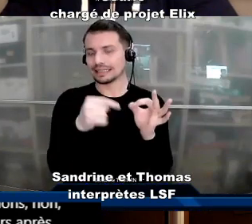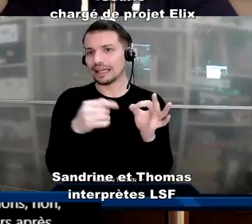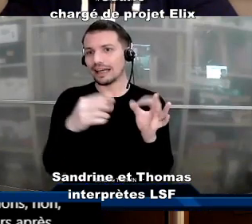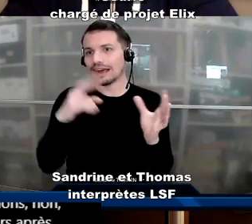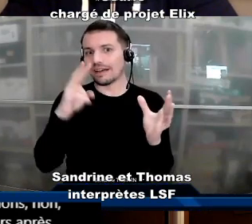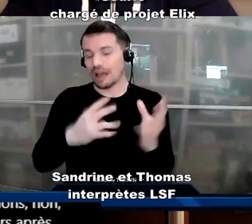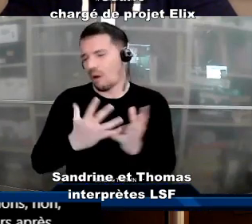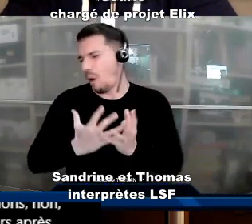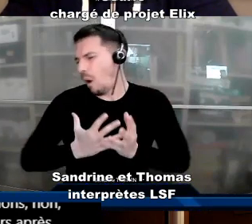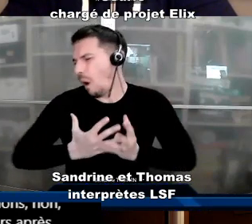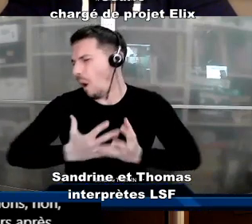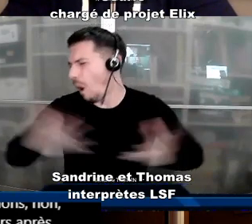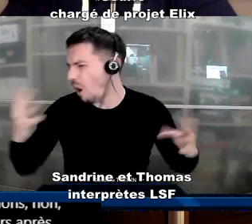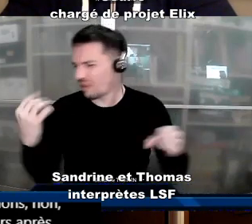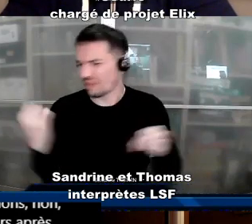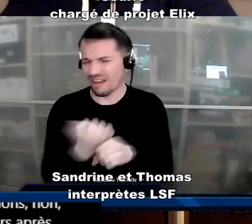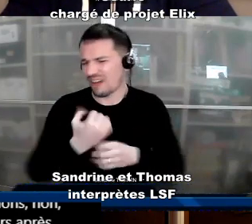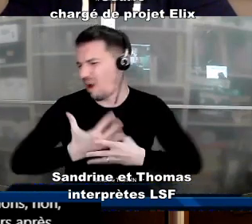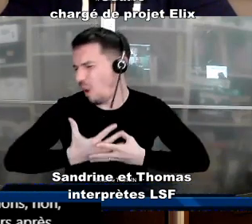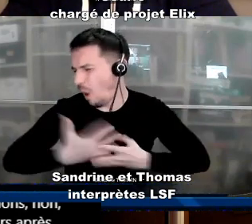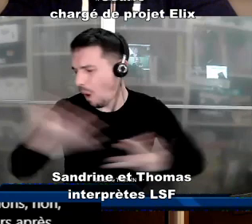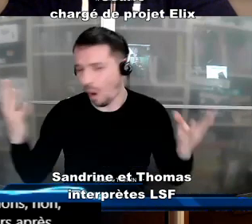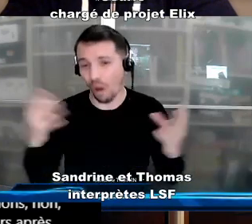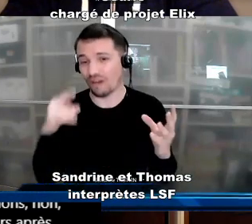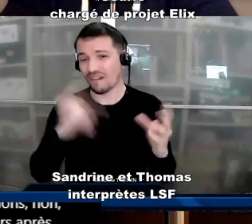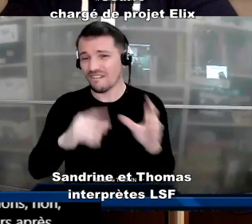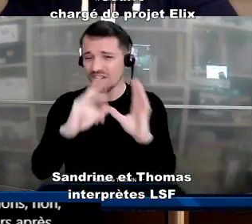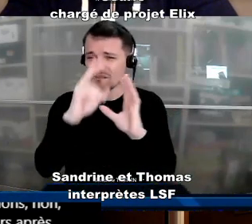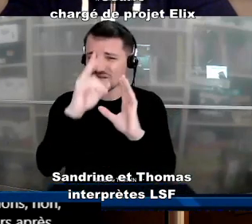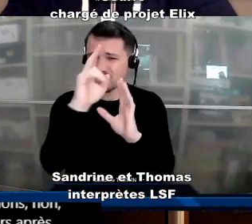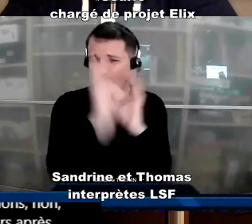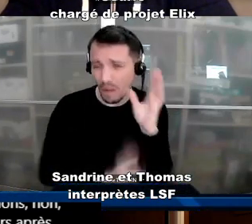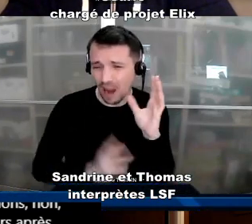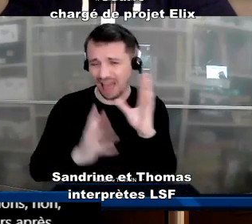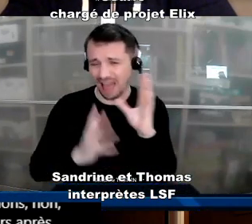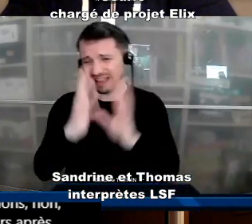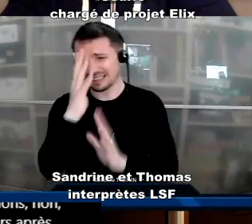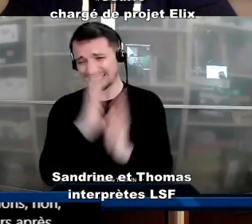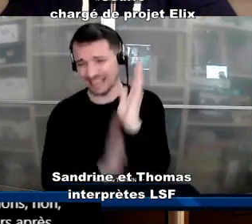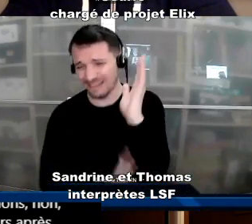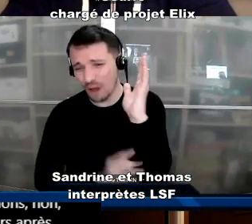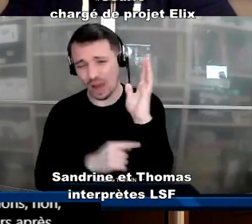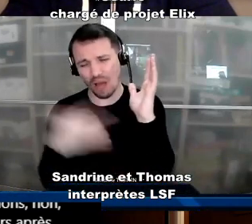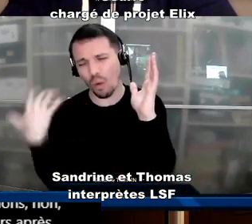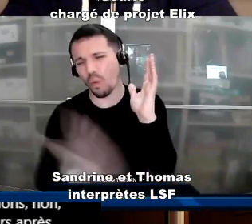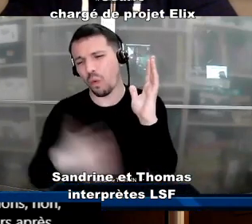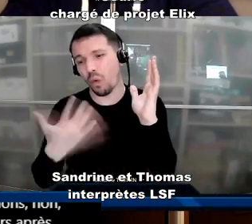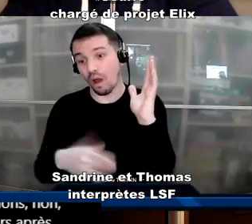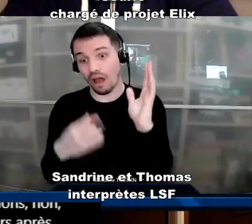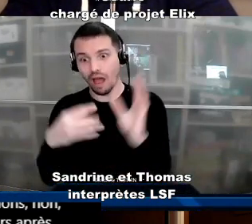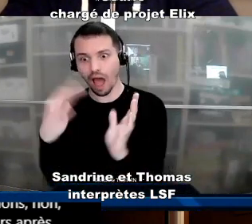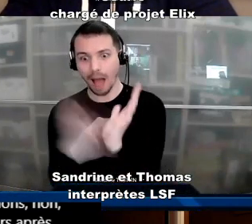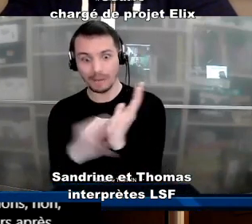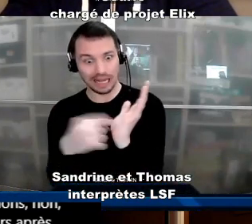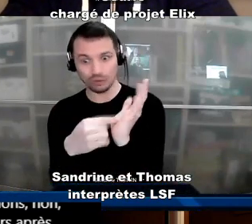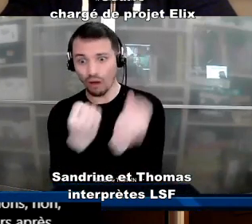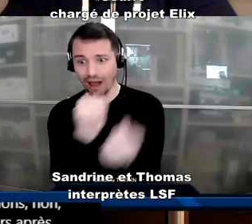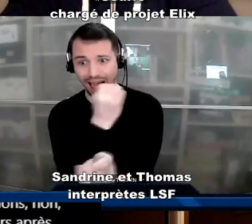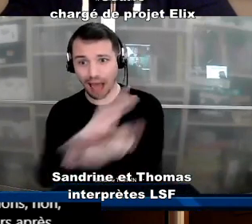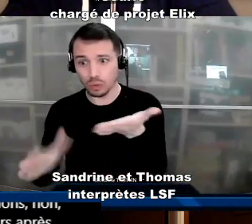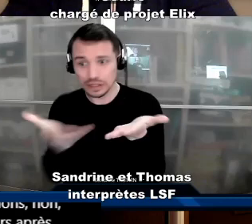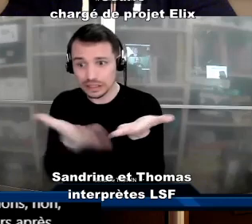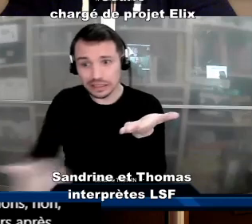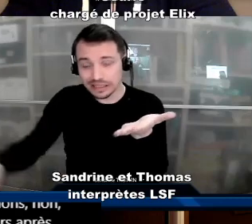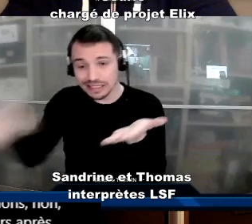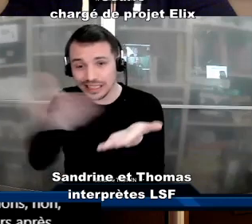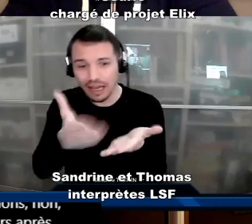énorme, c'est titanesque en fait, la quantité de vocabulaire, le signaire, qui est une application gratuite. Il y a beaucoup de gens qui